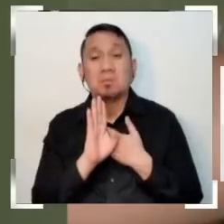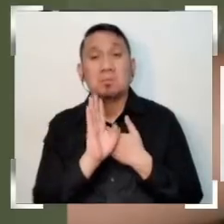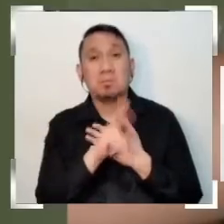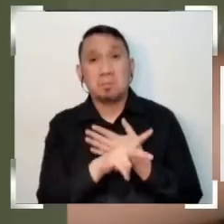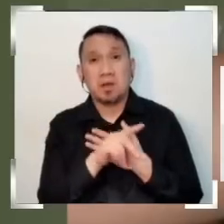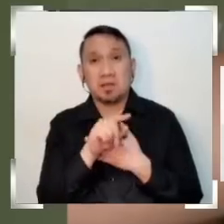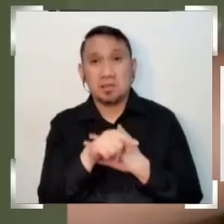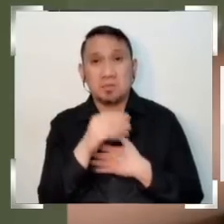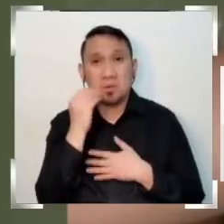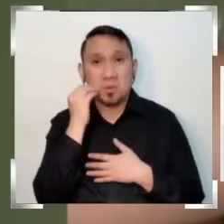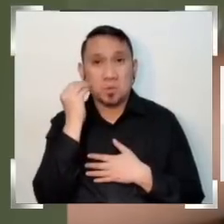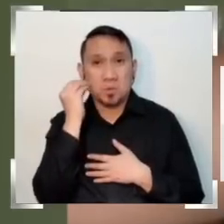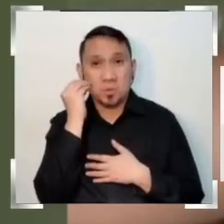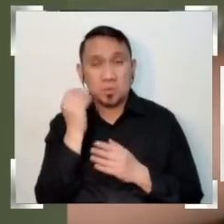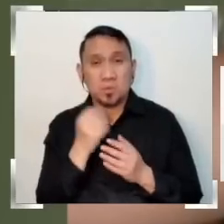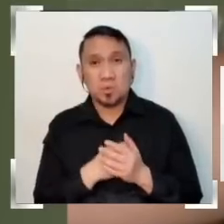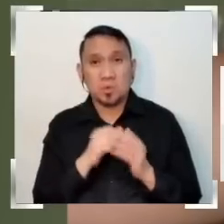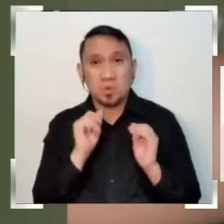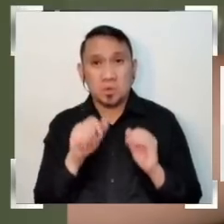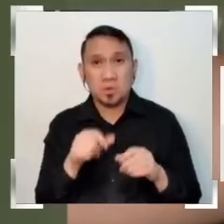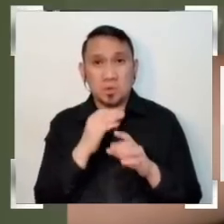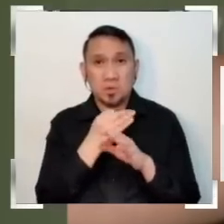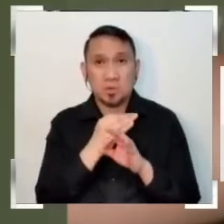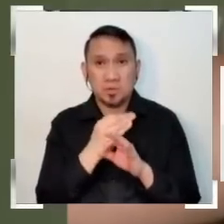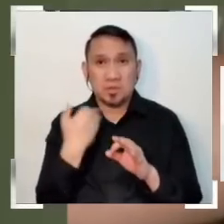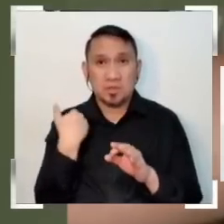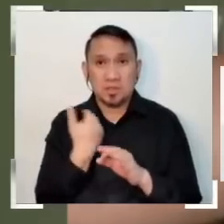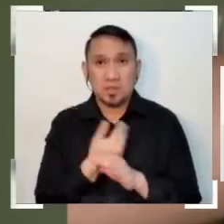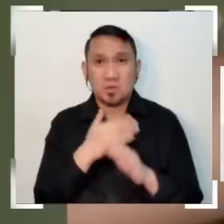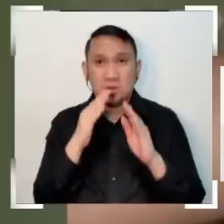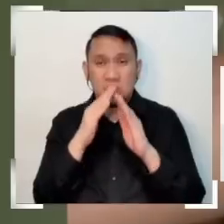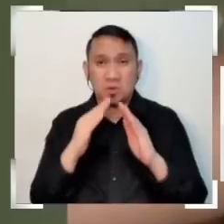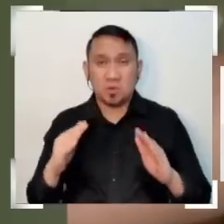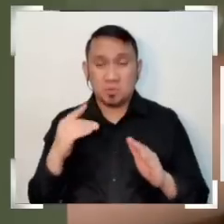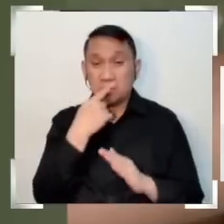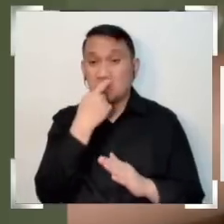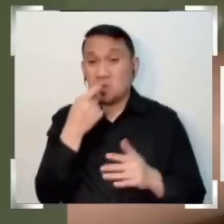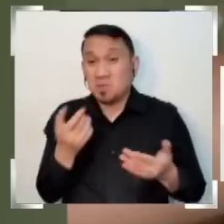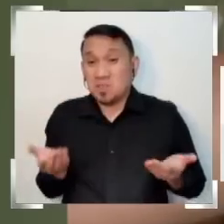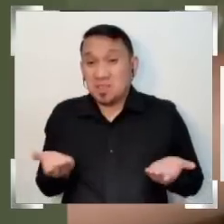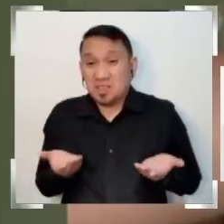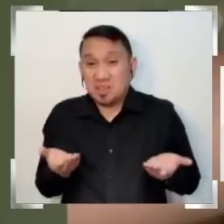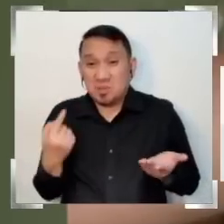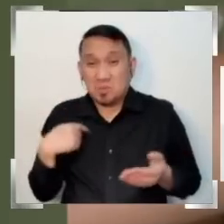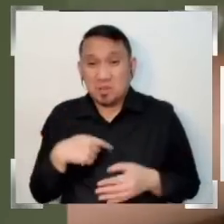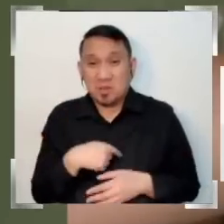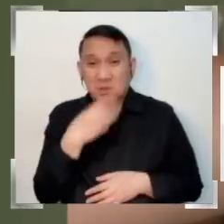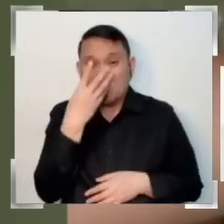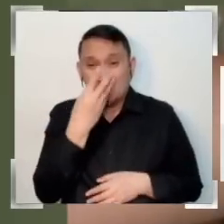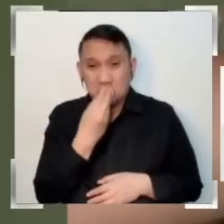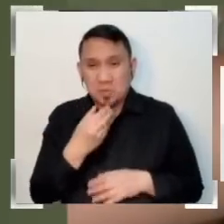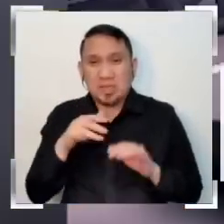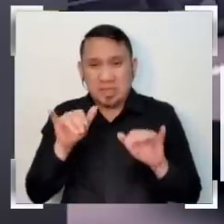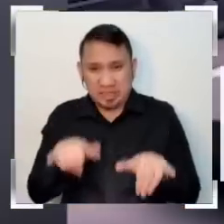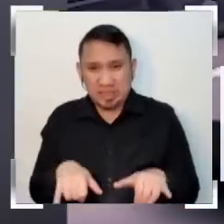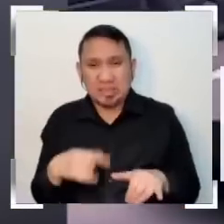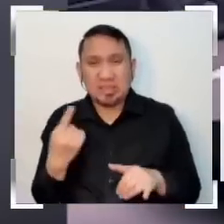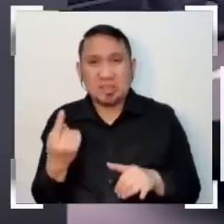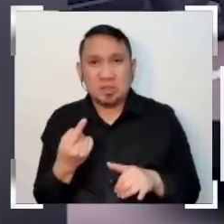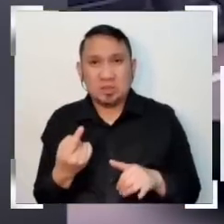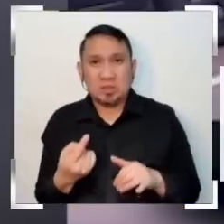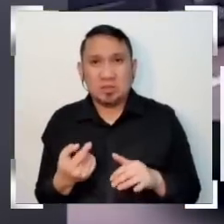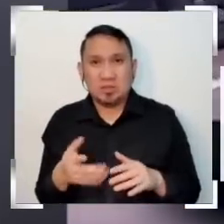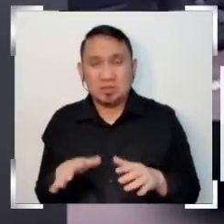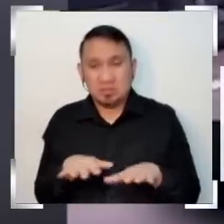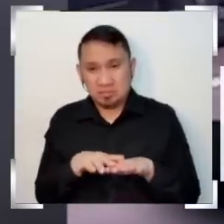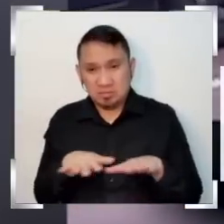para maayos yung tira namin. Kasi dito, sir, pag natutulog kami, dito lang talaga sa lapag. Nagrasyon